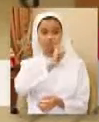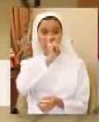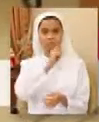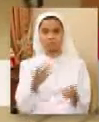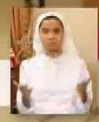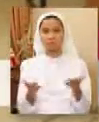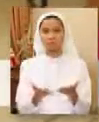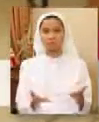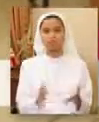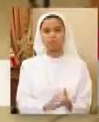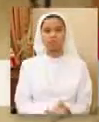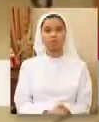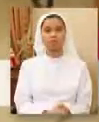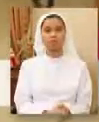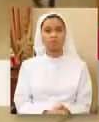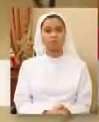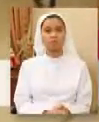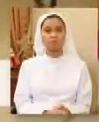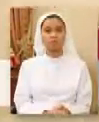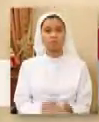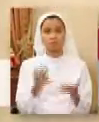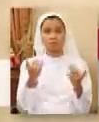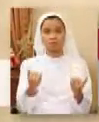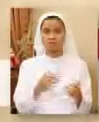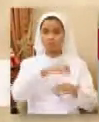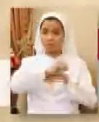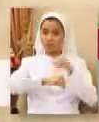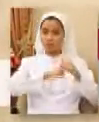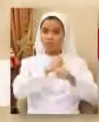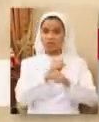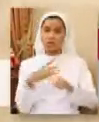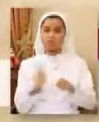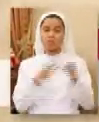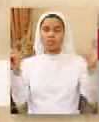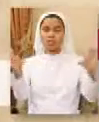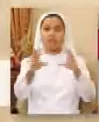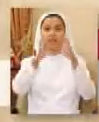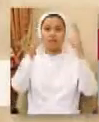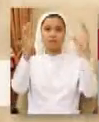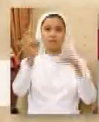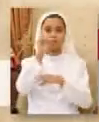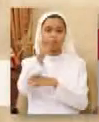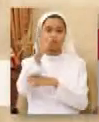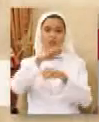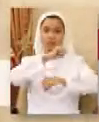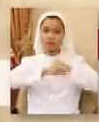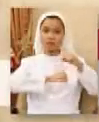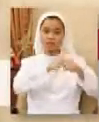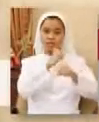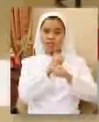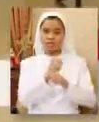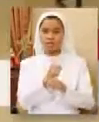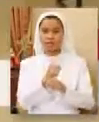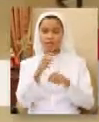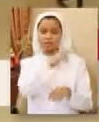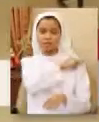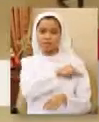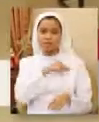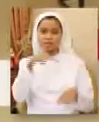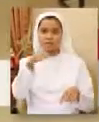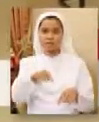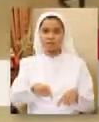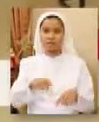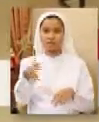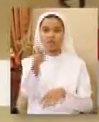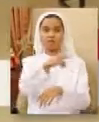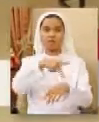9 years. 10 years na kamo next year pa. Tapos, ngayon, this year din po, ma-celebrate namin 25 years presence ng mission dito sa Philippines. Oo, nag-volunteer.